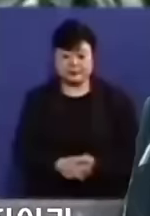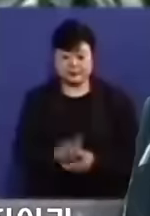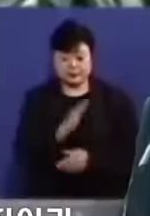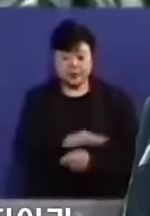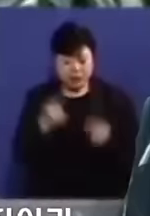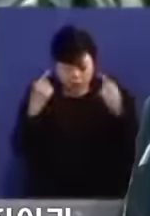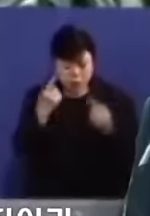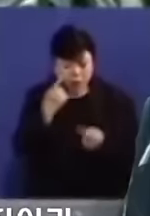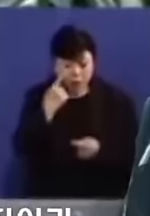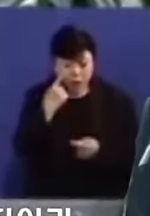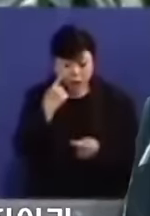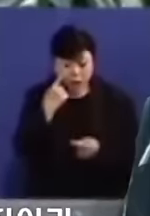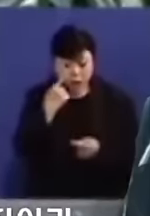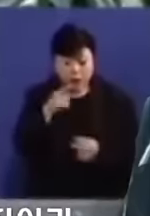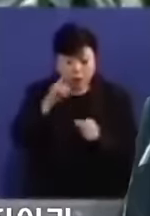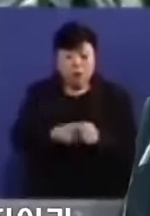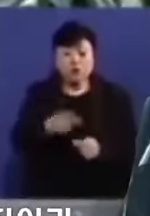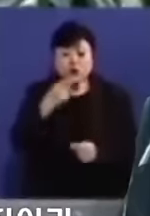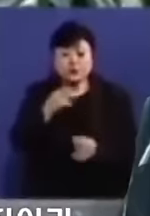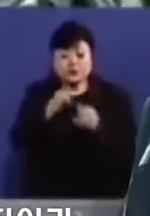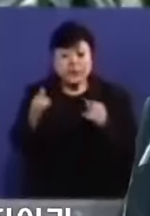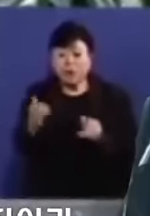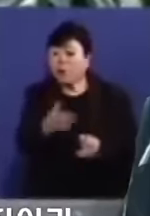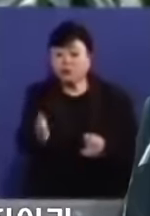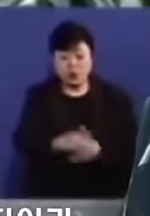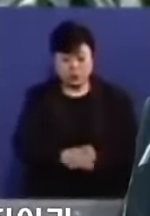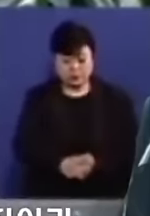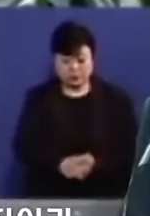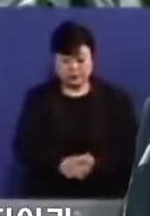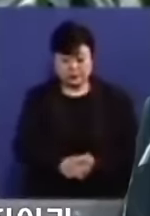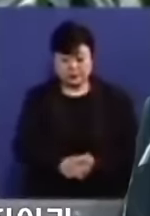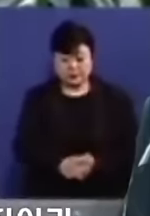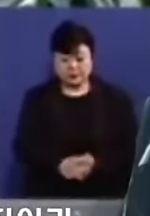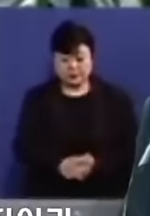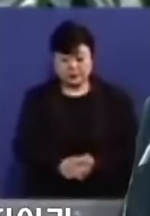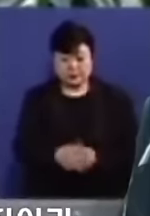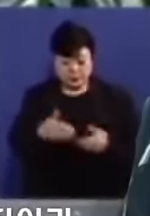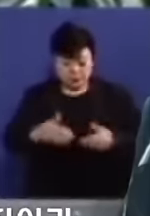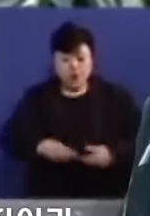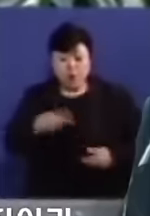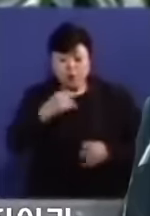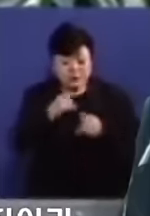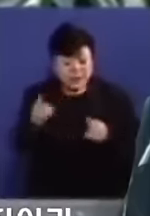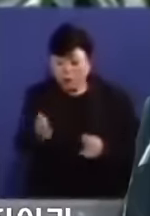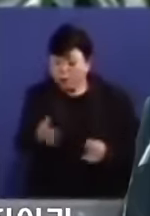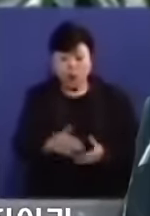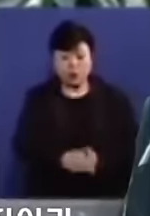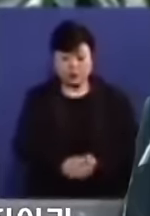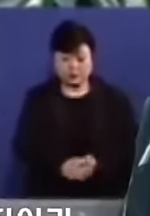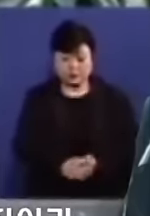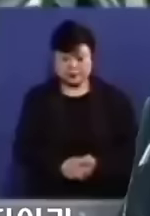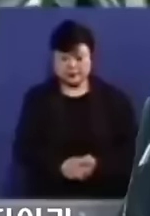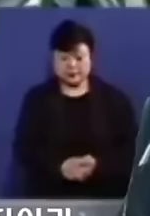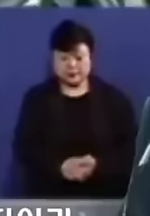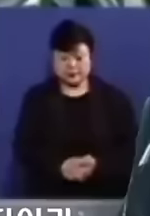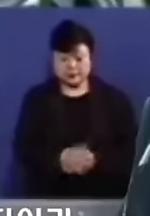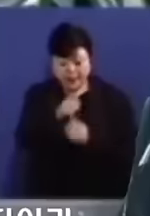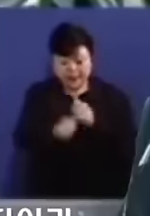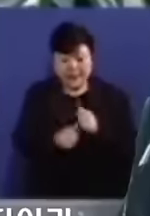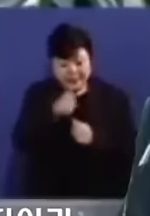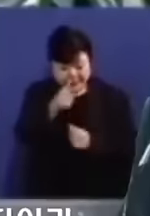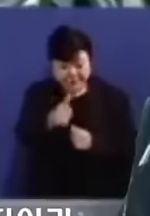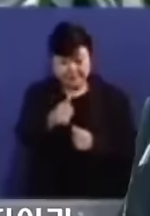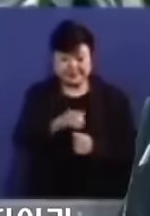기울여 당당히 들으십시오. 목적 없는 인생은 없다는 것입니다. 필요 없는 인생은 없다는 것입니다.